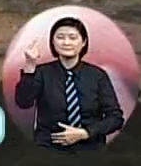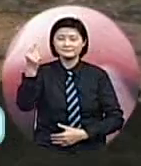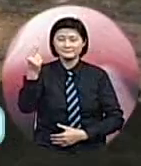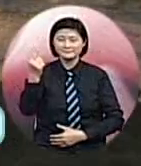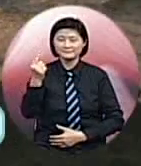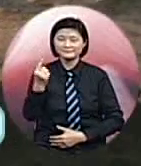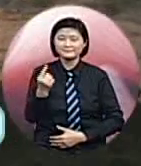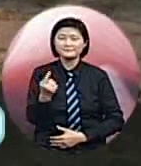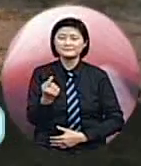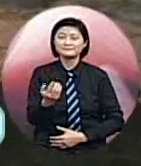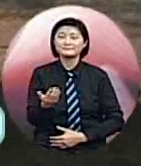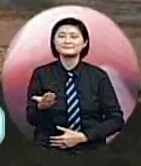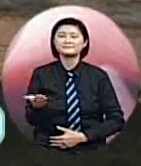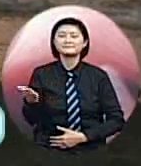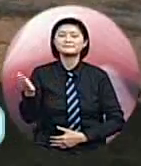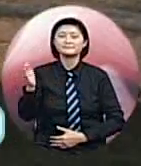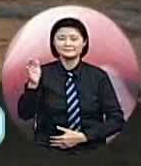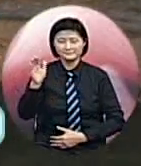하는데